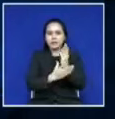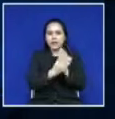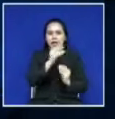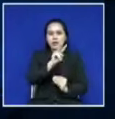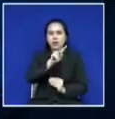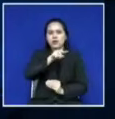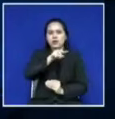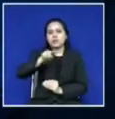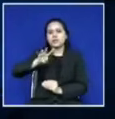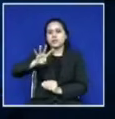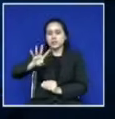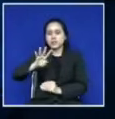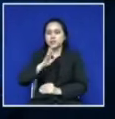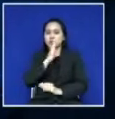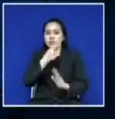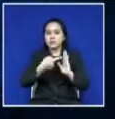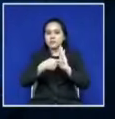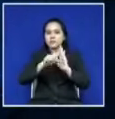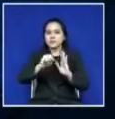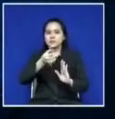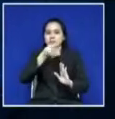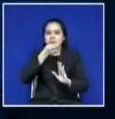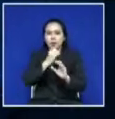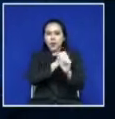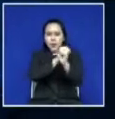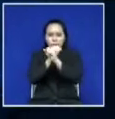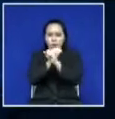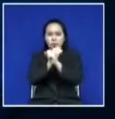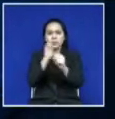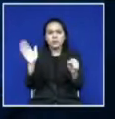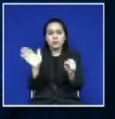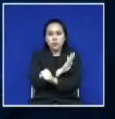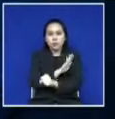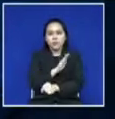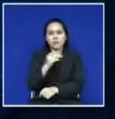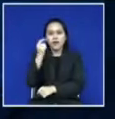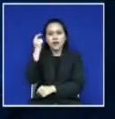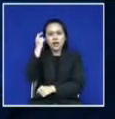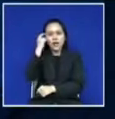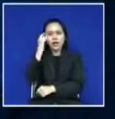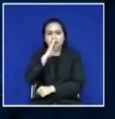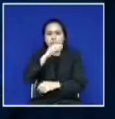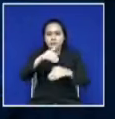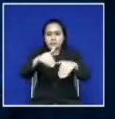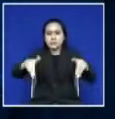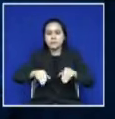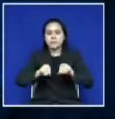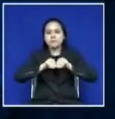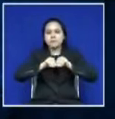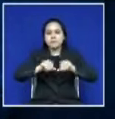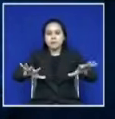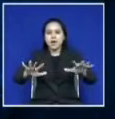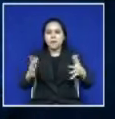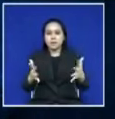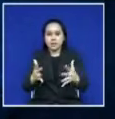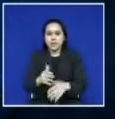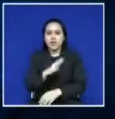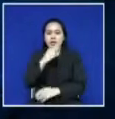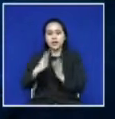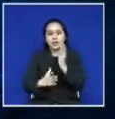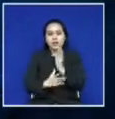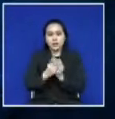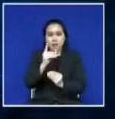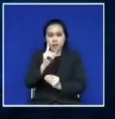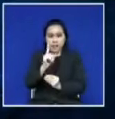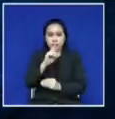าเราควบคุมสมุทรสาครได้นิ่งนะครับก็คงได้นิ่งนะคือภายใน1อาทิตย์เนี่ยถ้ามันไม่เกิดการแพร่เชื้อม